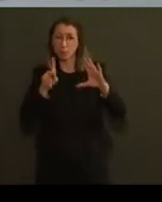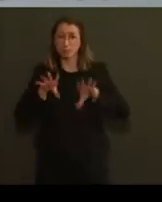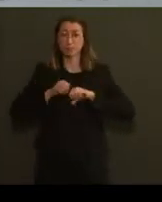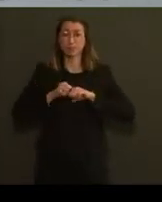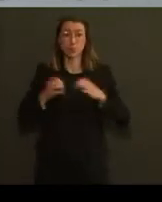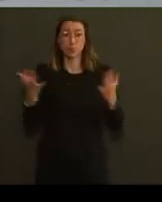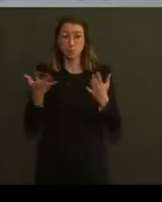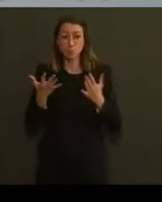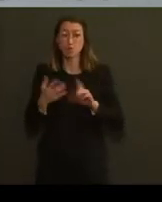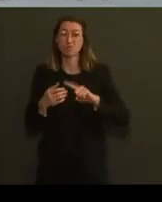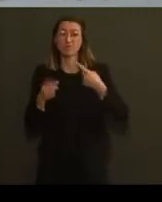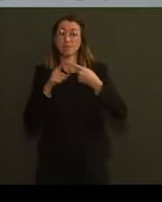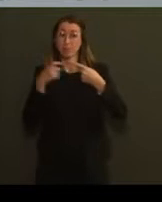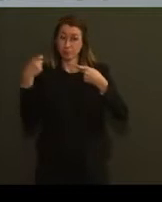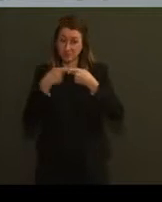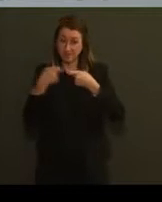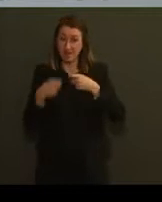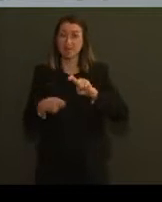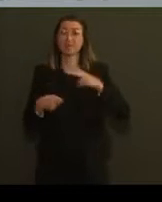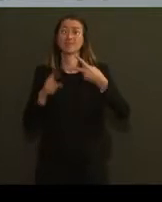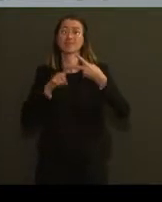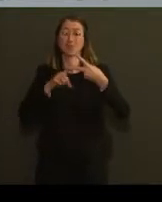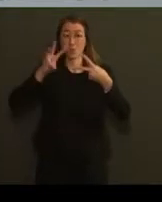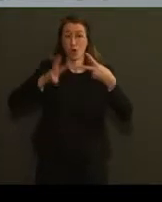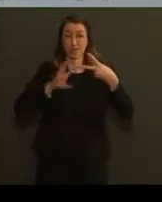en Wallonie si on compare avec la Flandre.